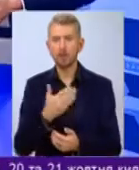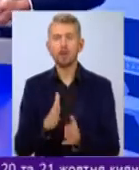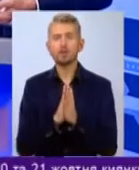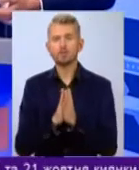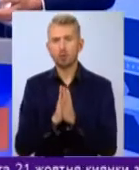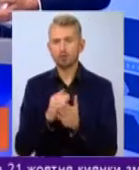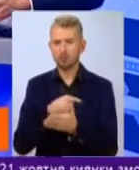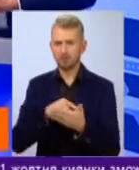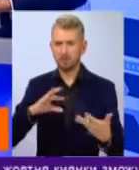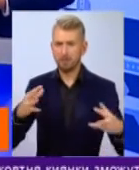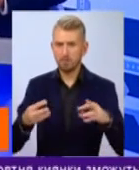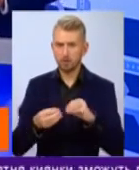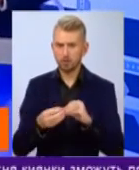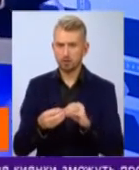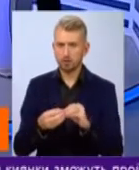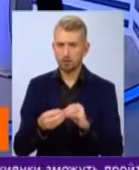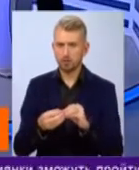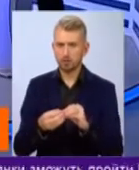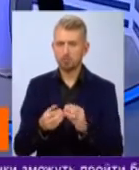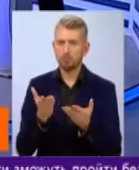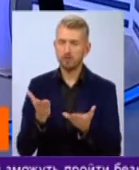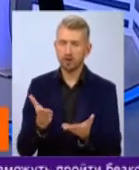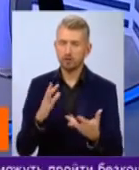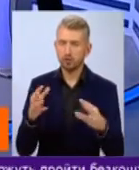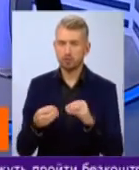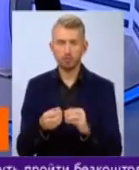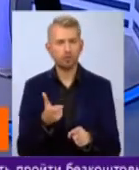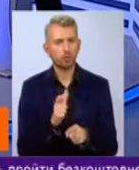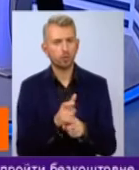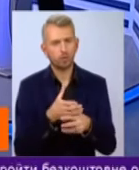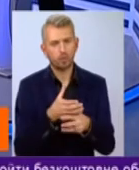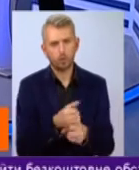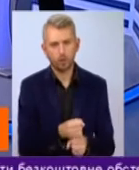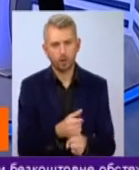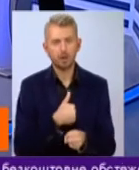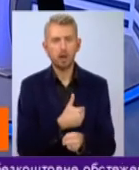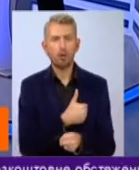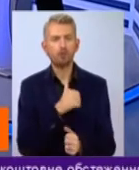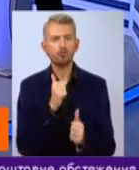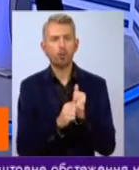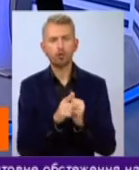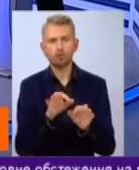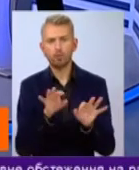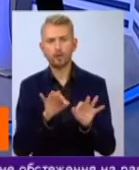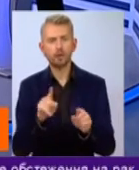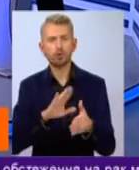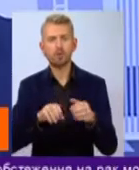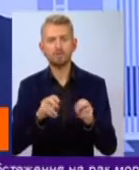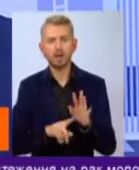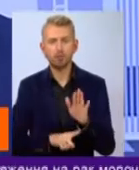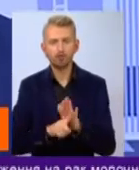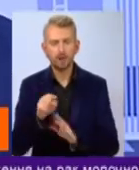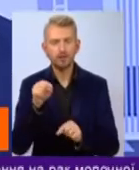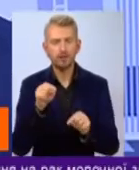підбити підсумки, будь ласка, пан В'ячеслав, ваше резюме. Максимально стисло. Я хочу просто кожному пояснити, що безпека починається саме